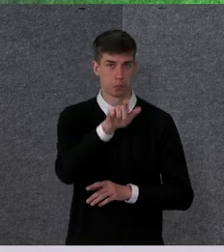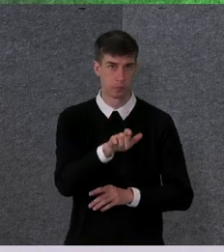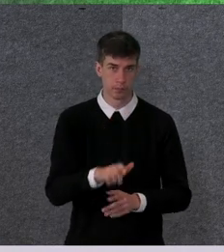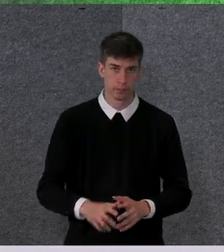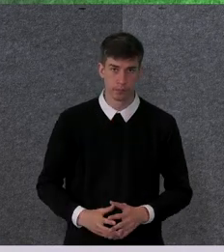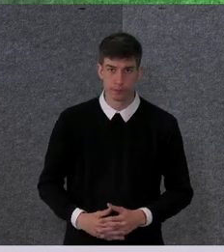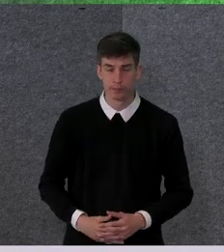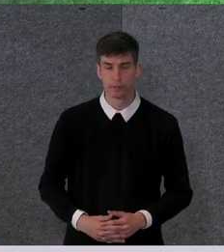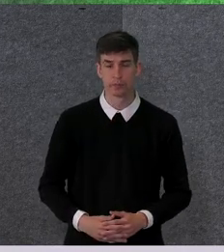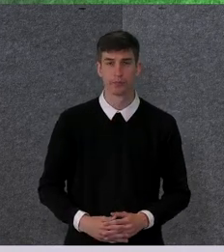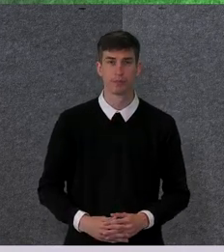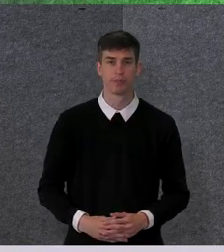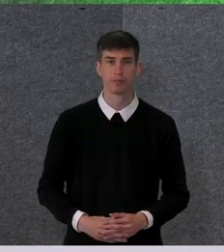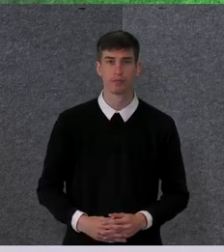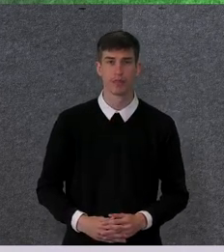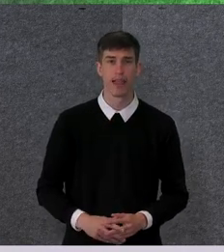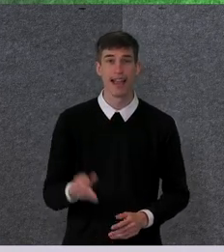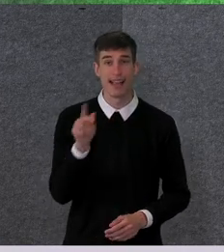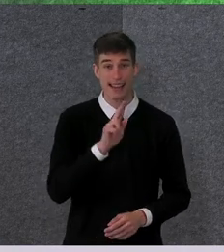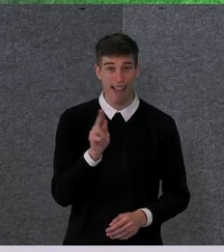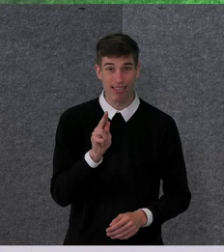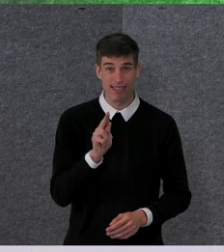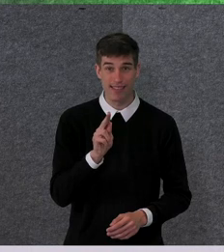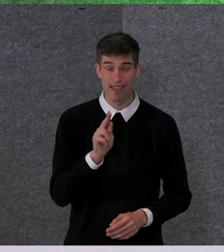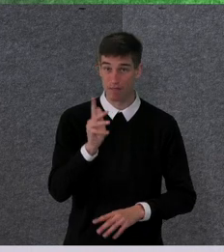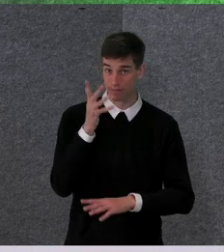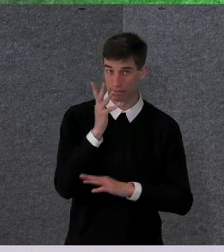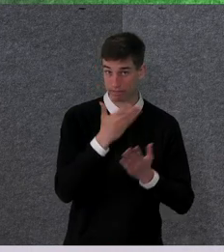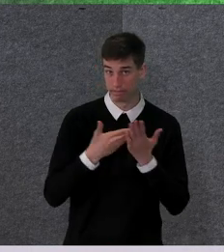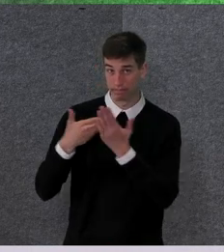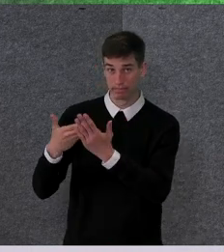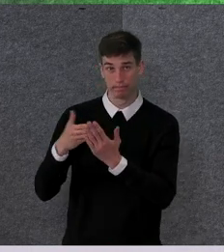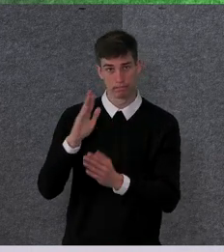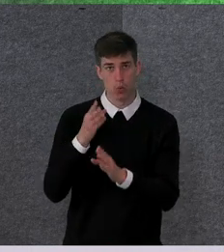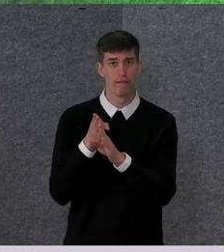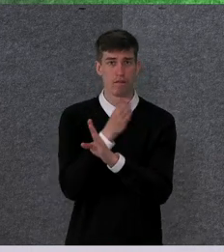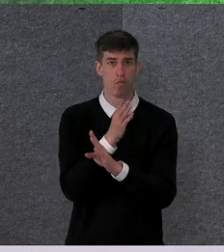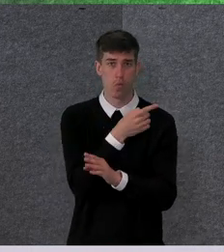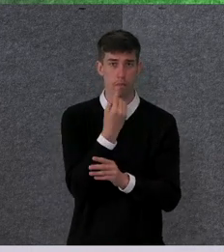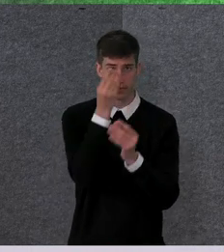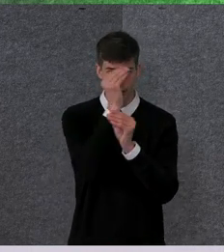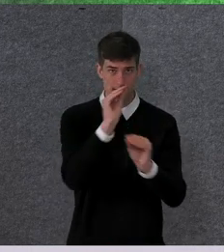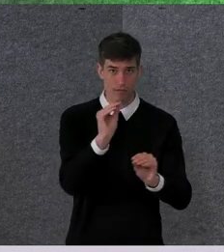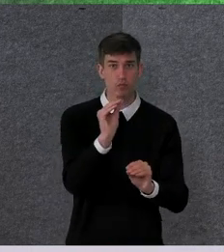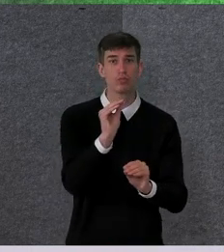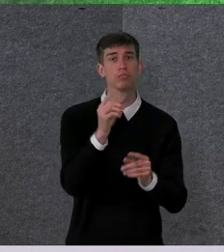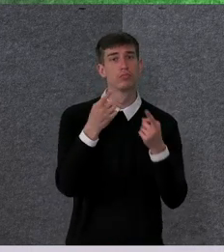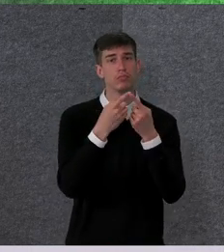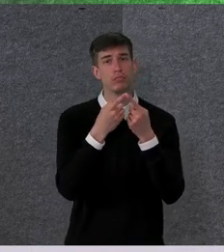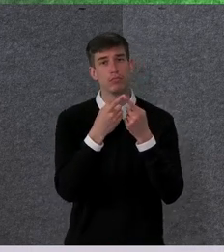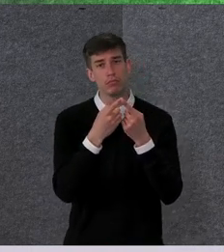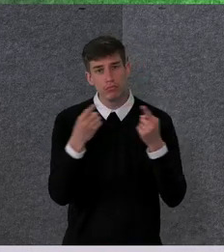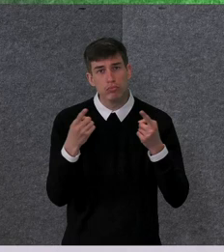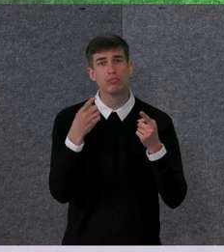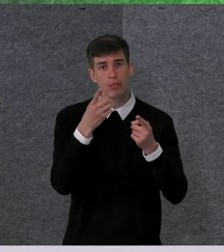haben. Bevor ich Katrin das Wort erteile, möchte ich euch darauf hinweisen, dass ihr die Möglichkeit habt, allen Kandidatinnen und Kandidaten